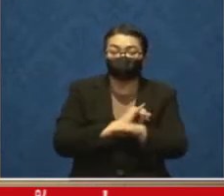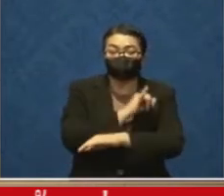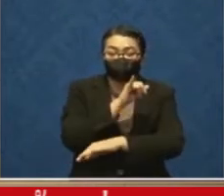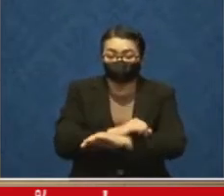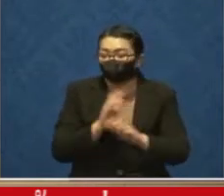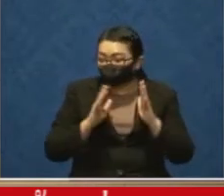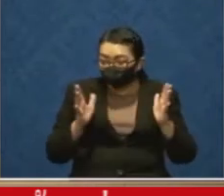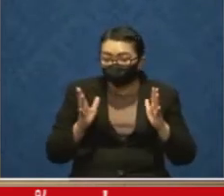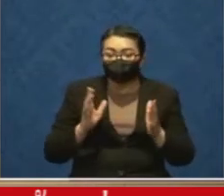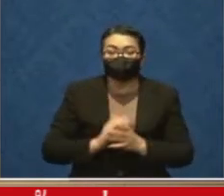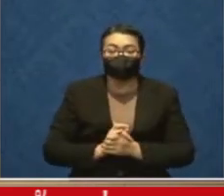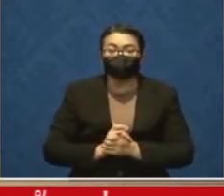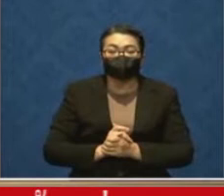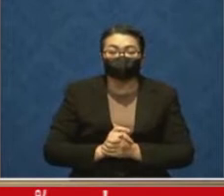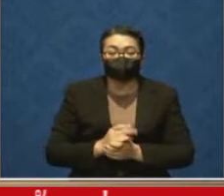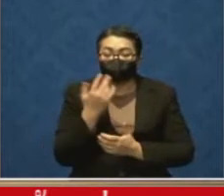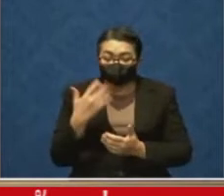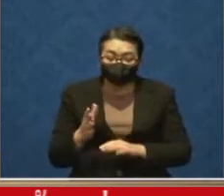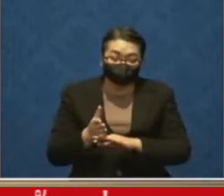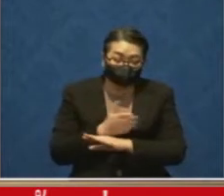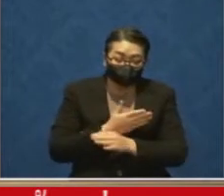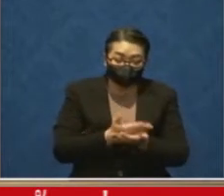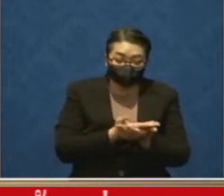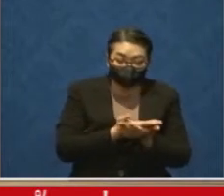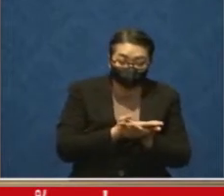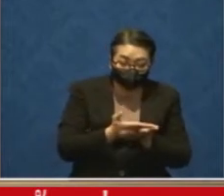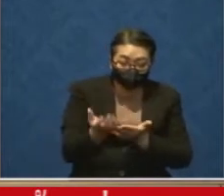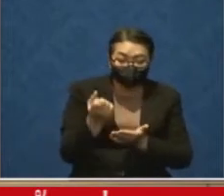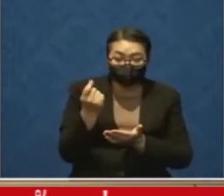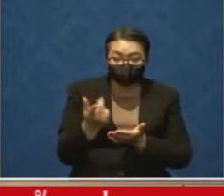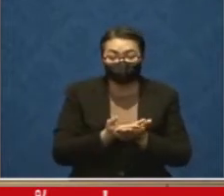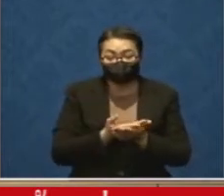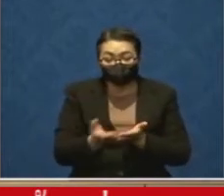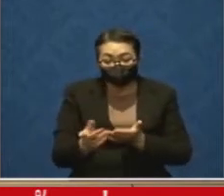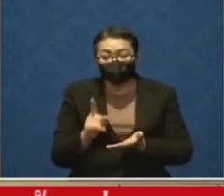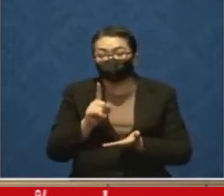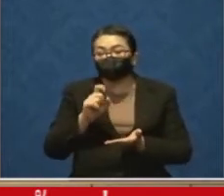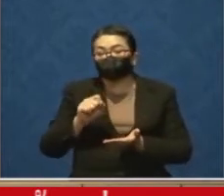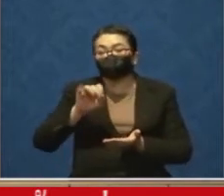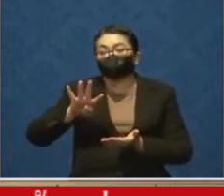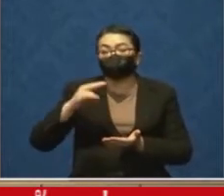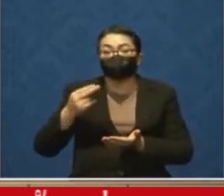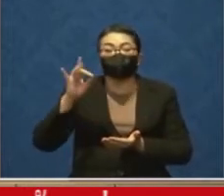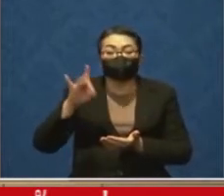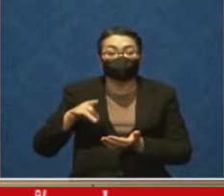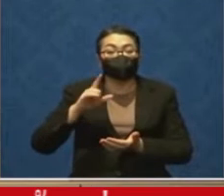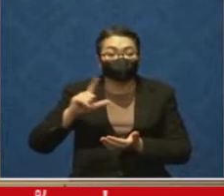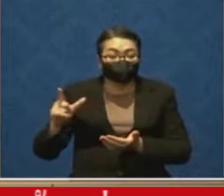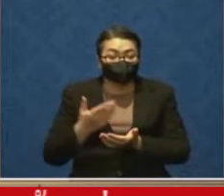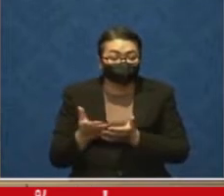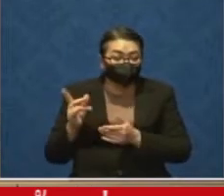ล้าน Familienืเรเร็วนี้ก็ไปซือเอาเงินประทร. สft สดMER.8 ัล้าน